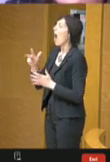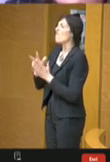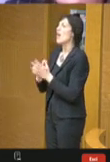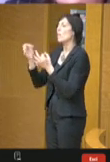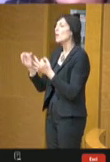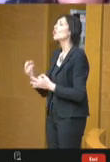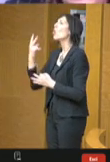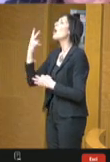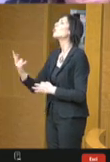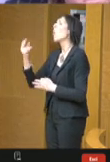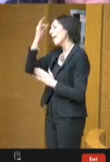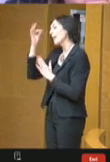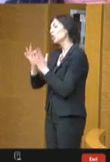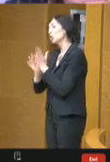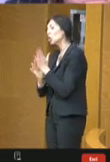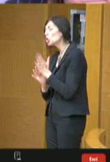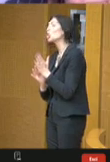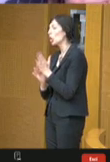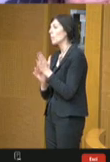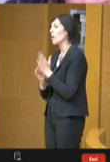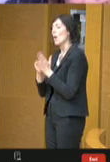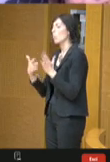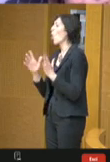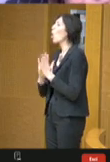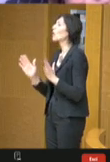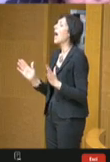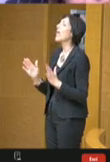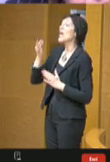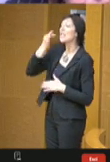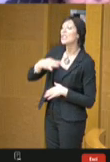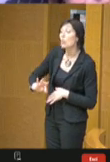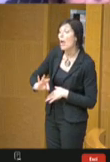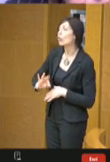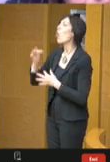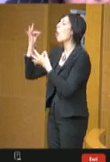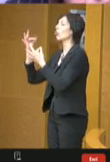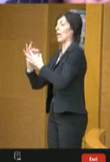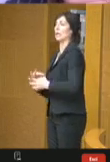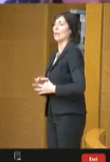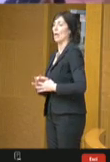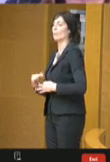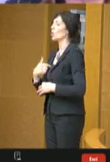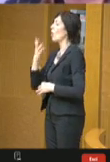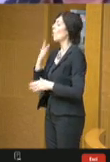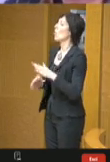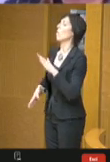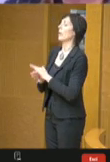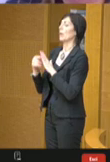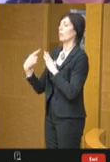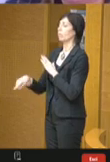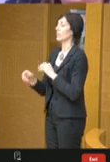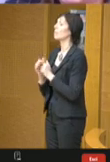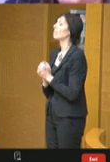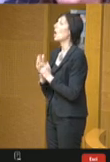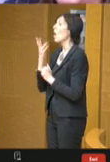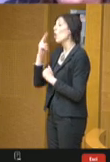principi fondamentali, il rispetto e la dignità. E parto da qua nel mio intervento proprio per ricordare che la